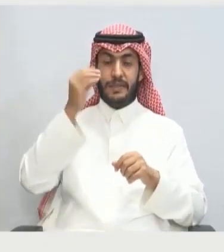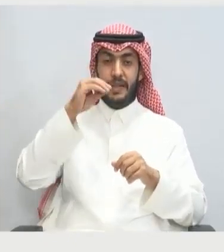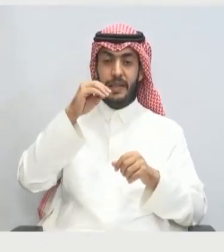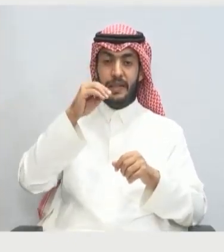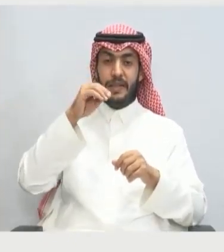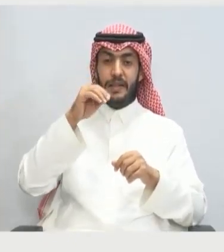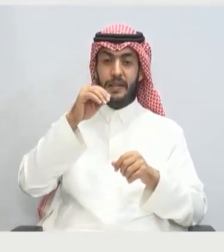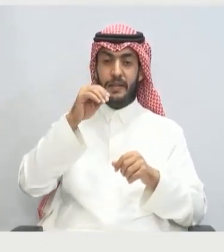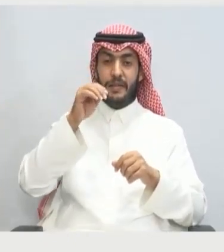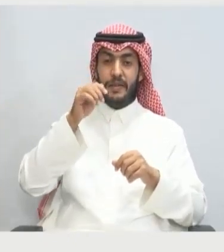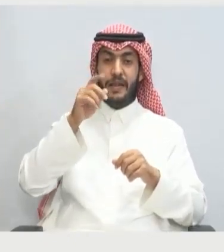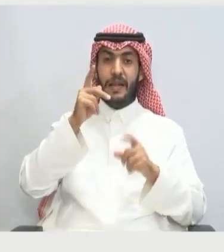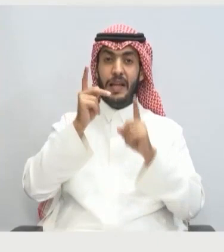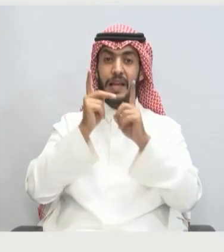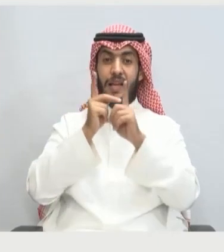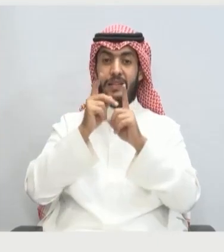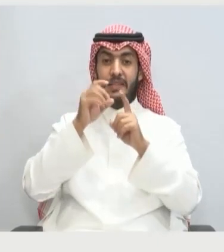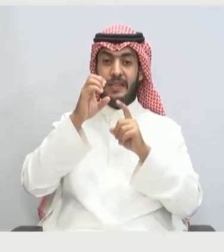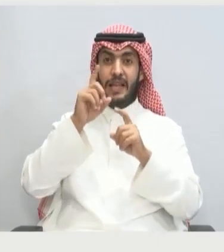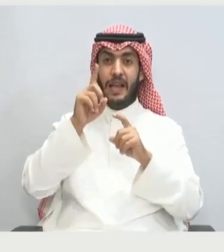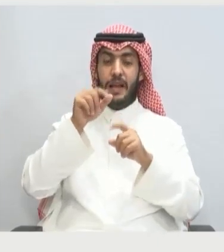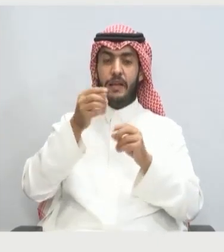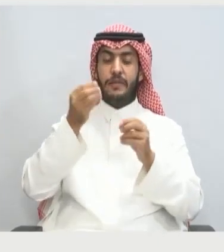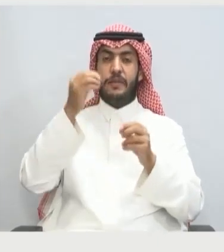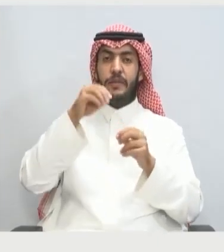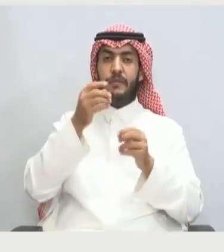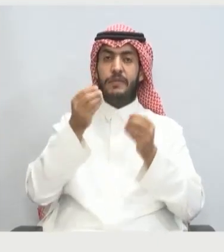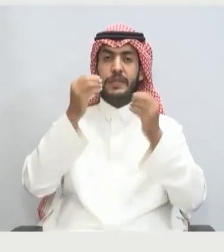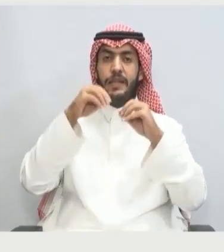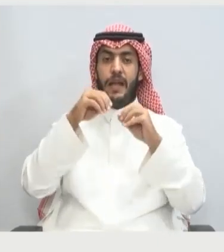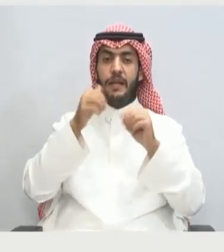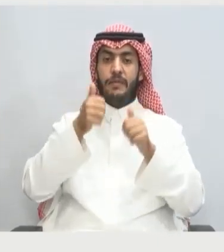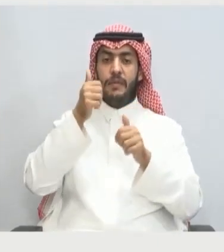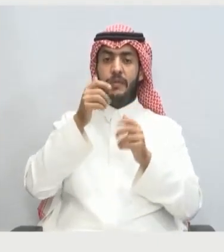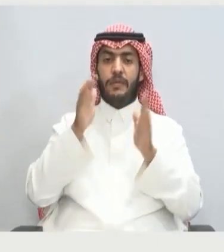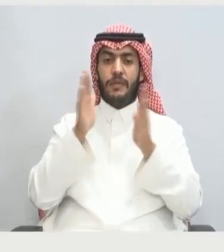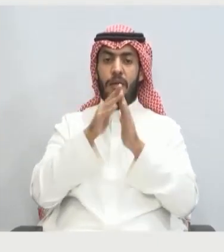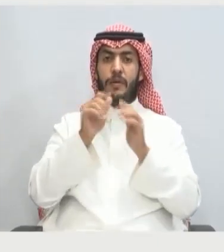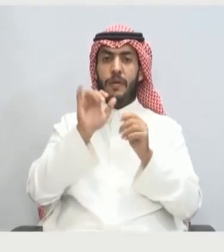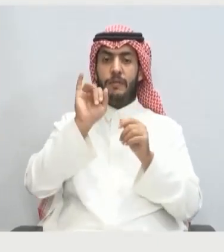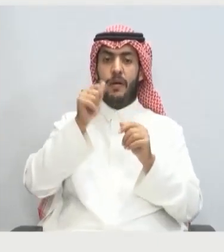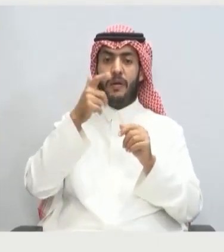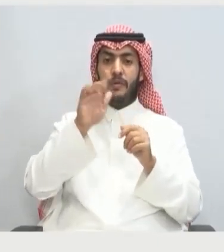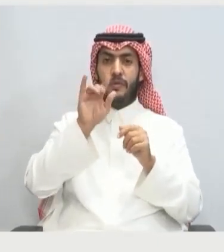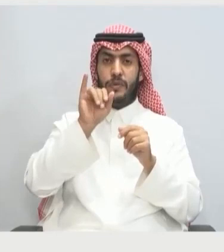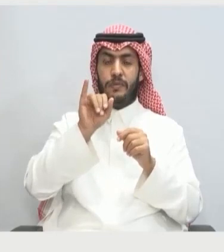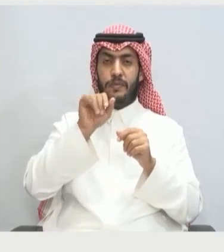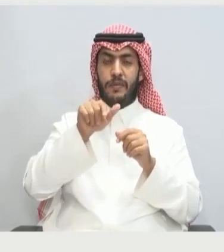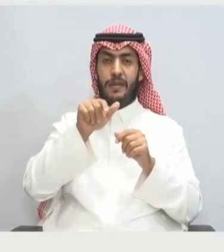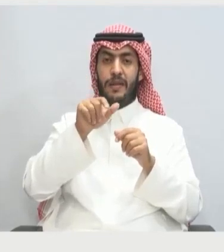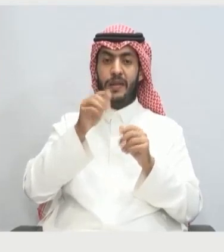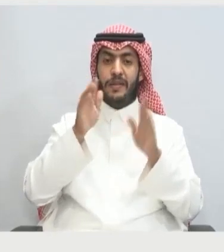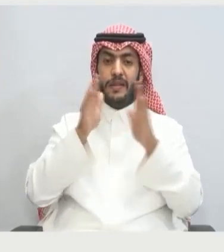تركيز ال hcl في انبوب الاختبار معى ذلك ان هناك زياده في احتمال التصادم بعنصر المغنيسيوم هذه